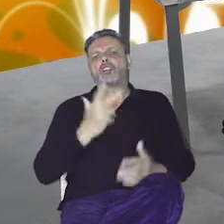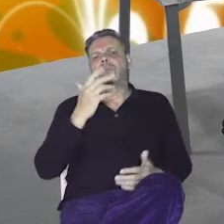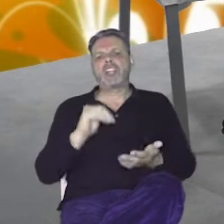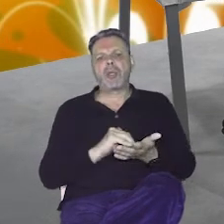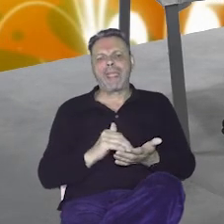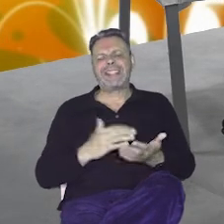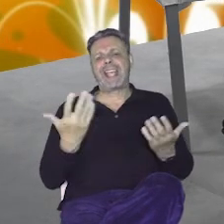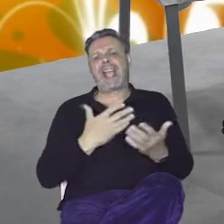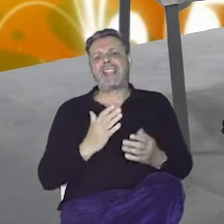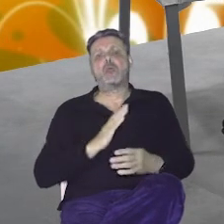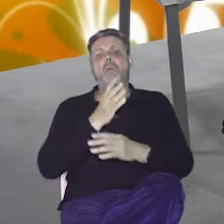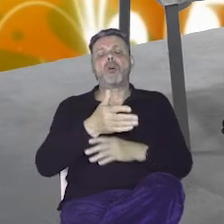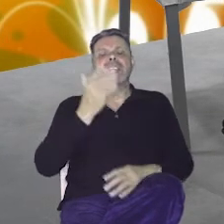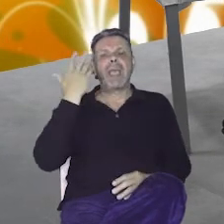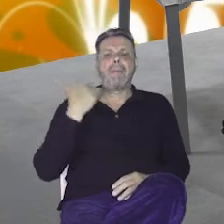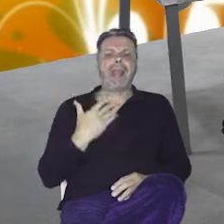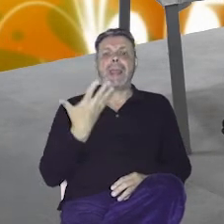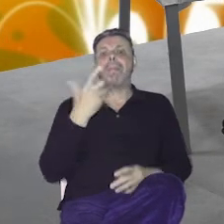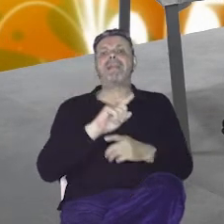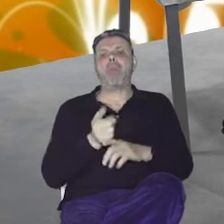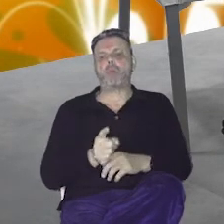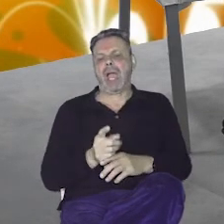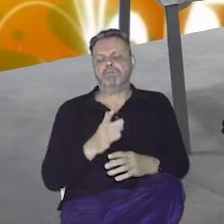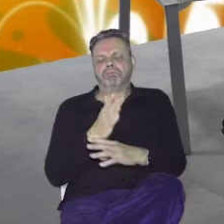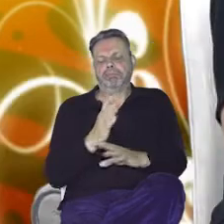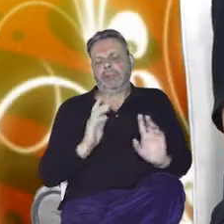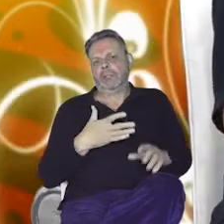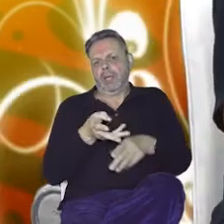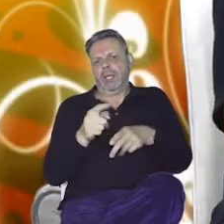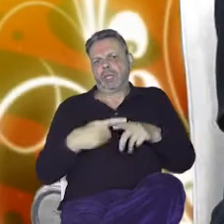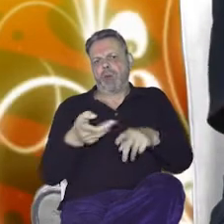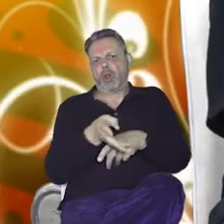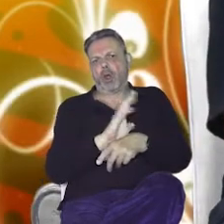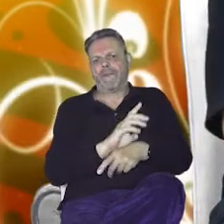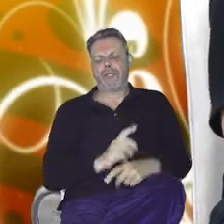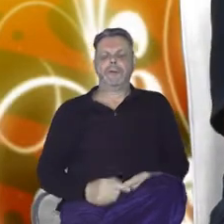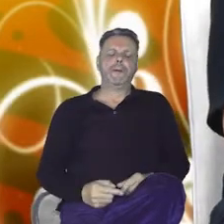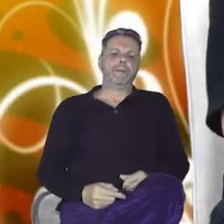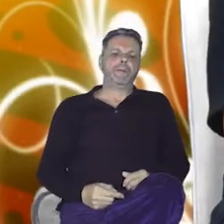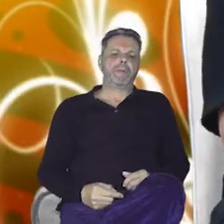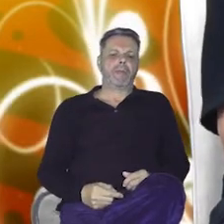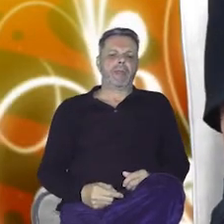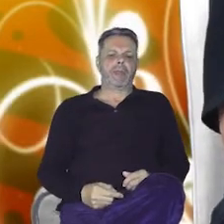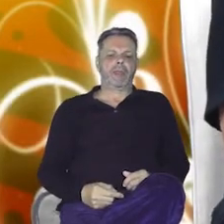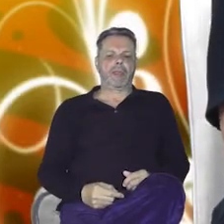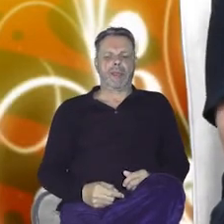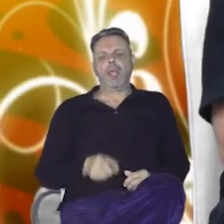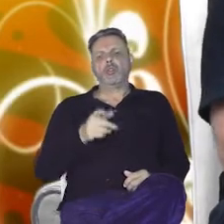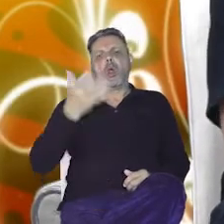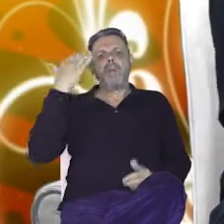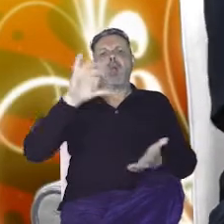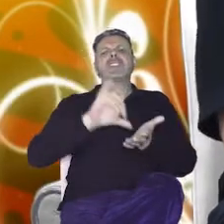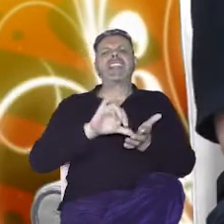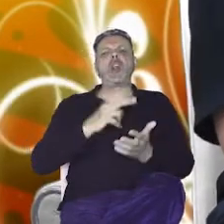kad su posjete bile na 5 minuta, kad još nije bio ukinut lockdown, znači tek negdje sredinom